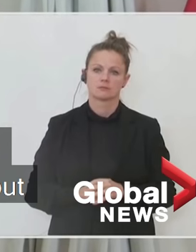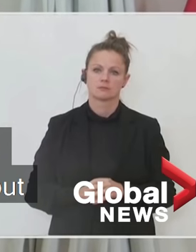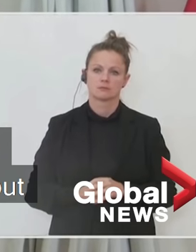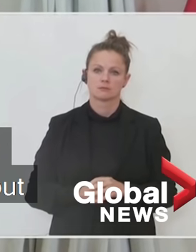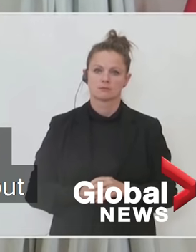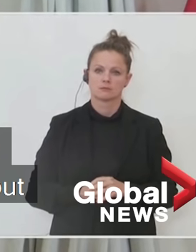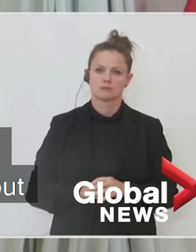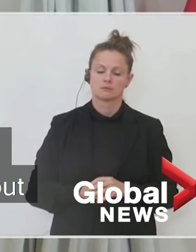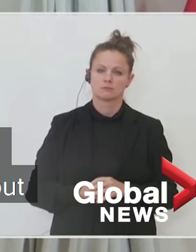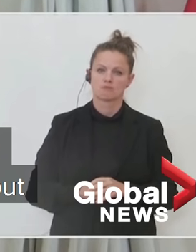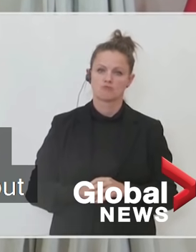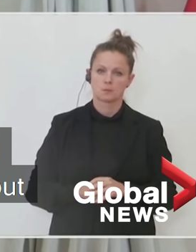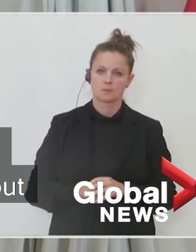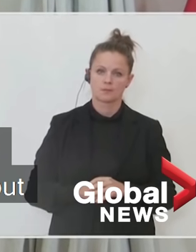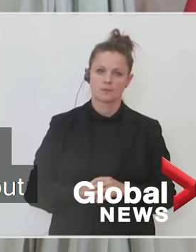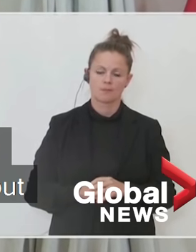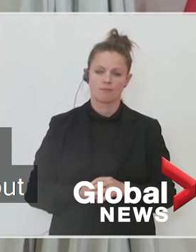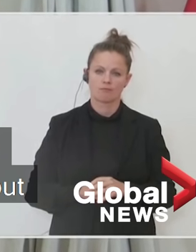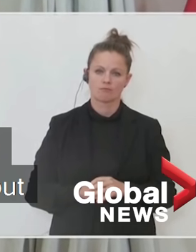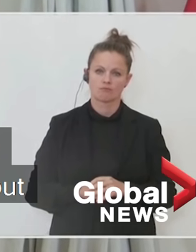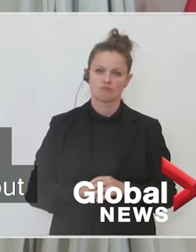Es ist etwas, das